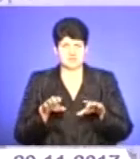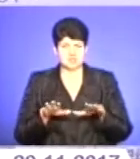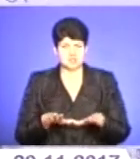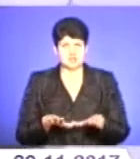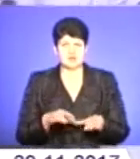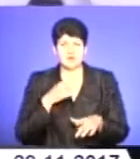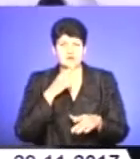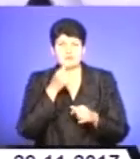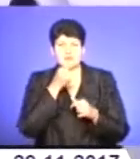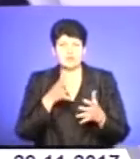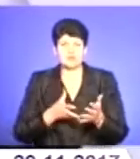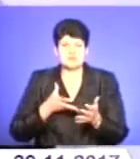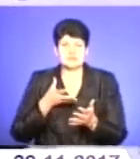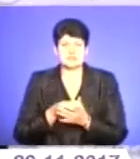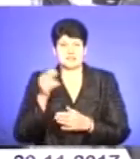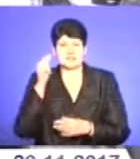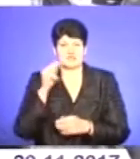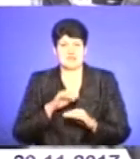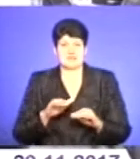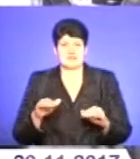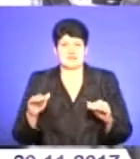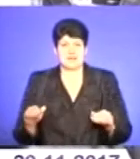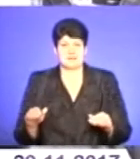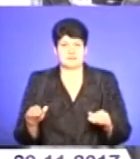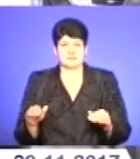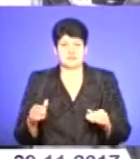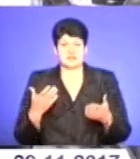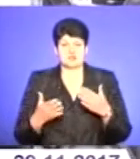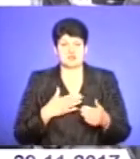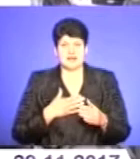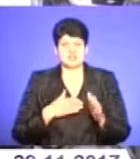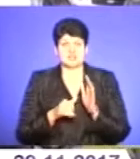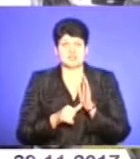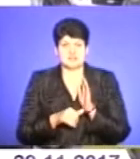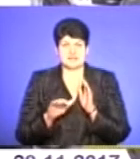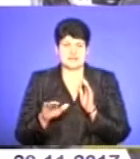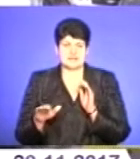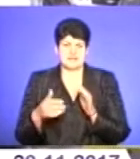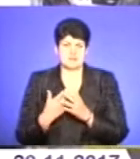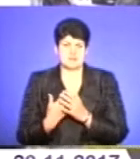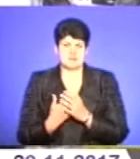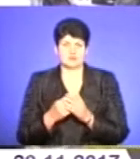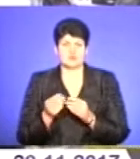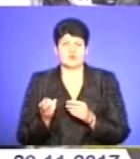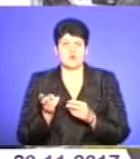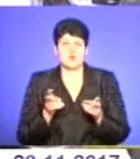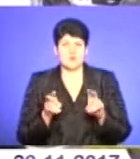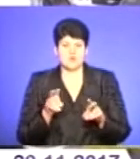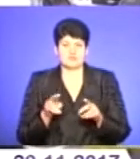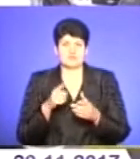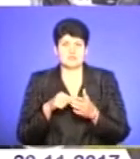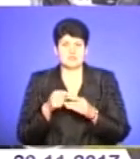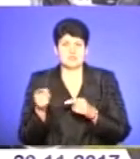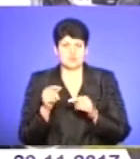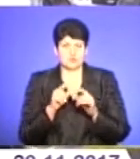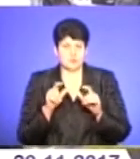навчання дітей у міських закладах освіти. Якщо наших 60 дітей приблизно ходить до шкільні заклади міста